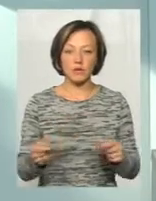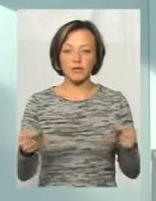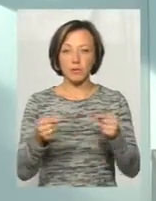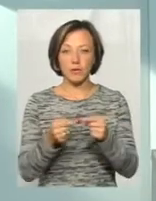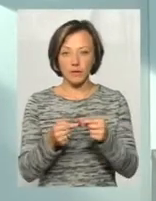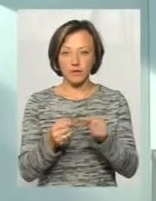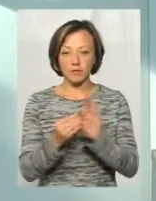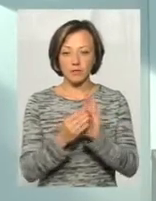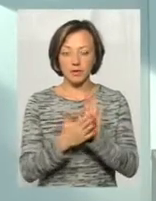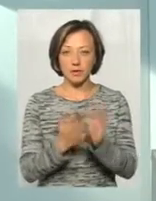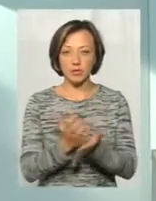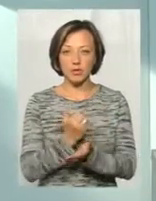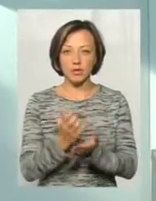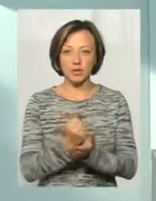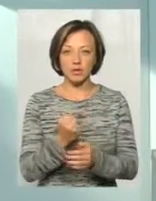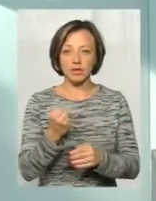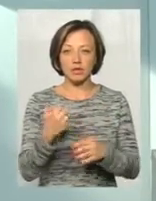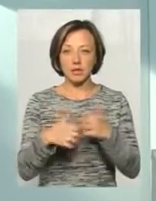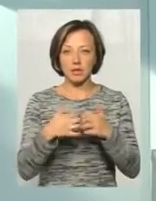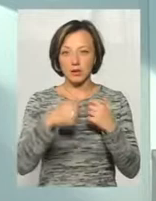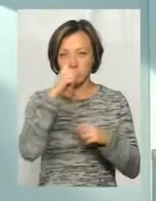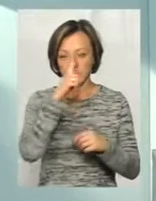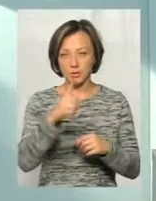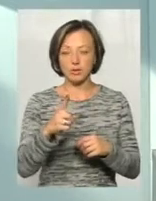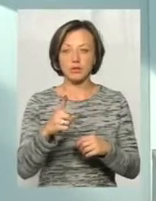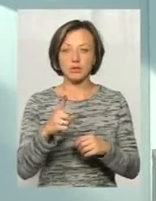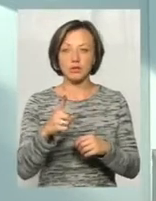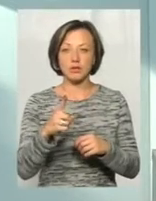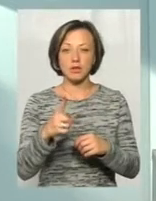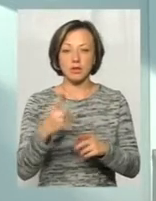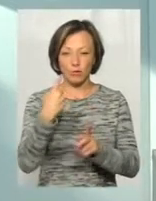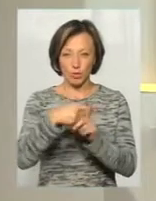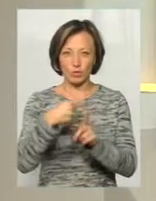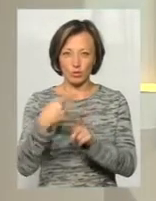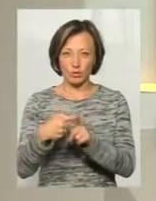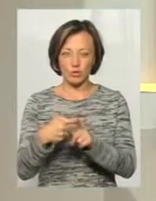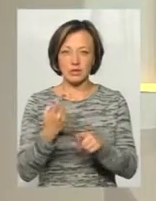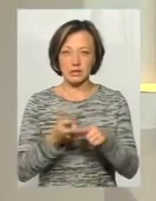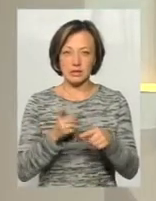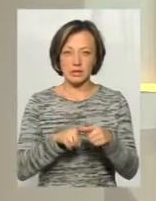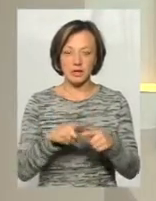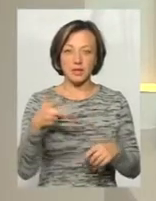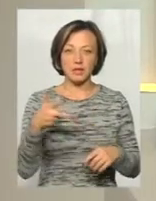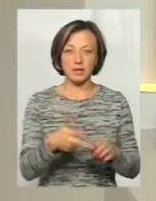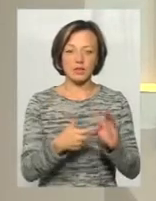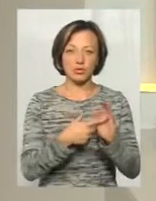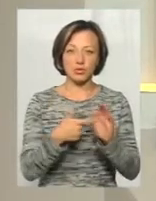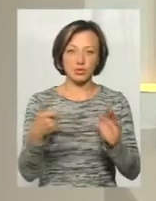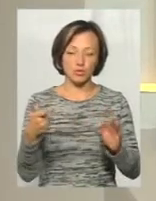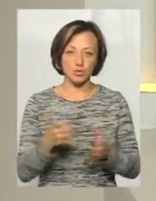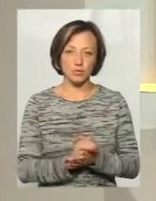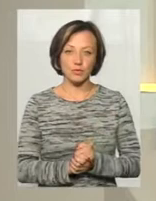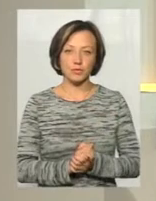от його дохід буде складатися, середньомісячний дохід, який буде братися до розрахунку розміру субсидії, буде